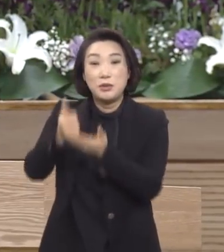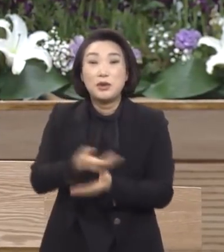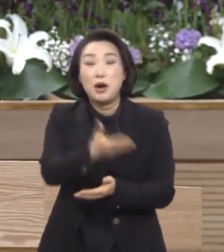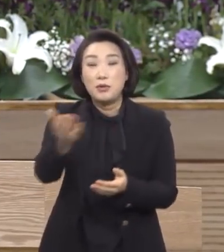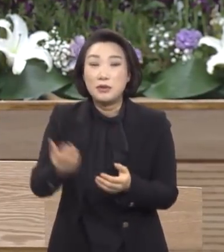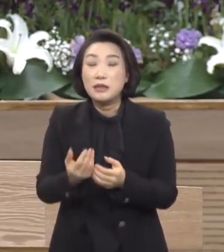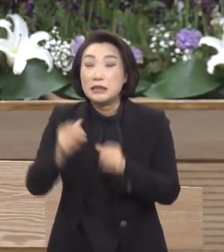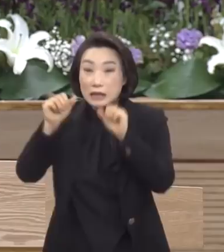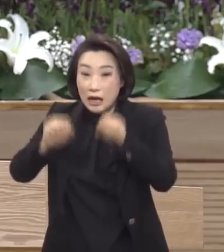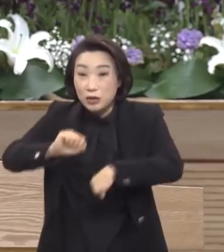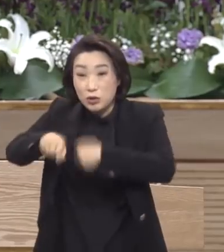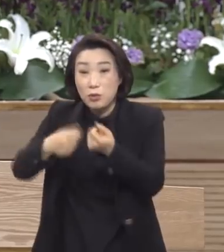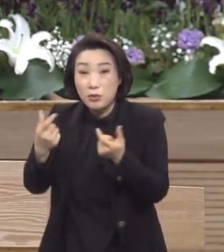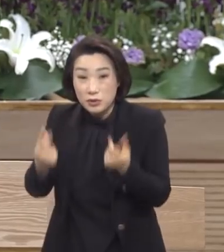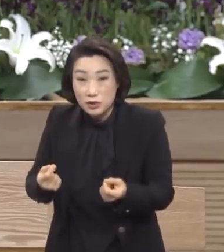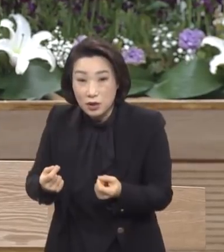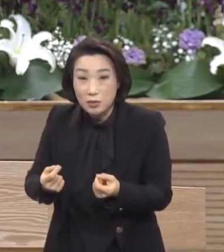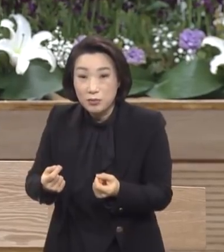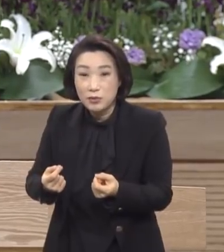생축같이 죽어서